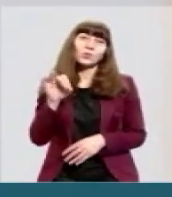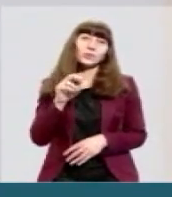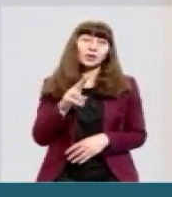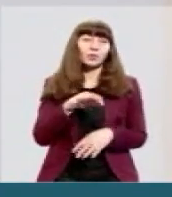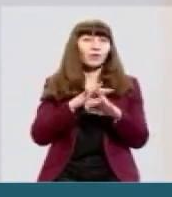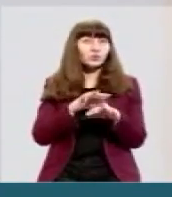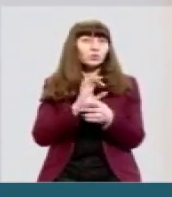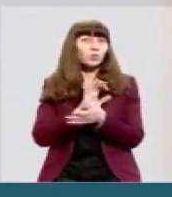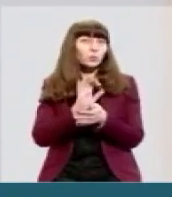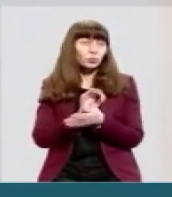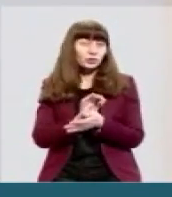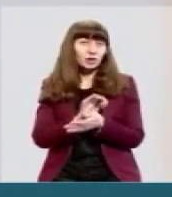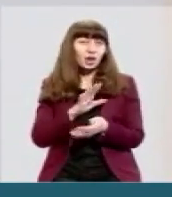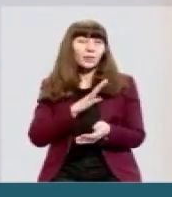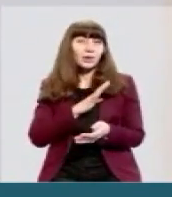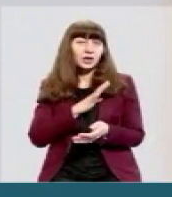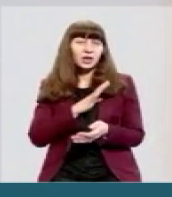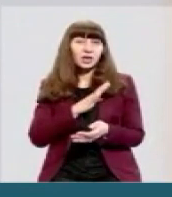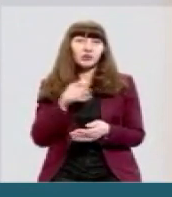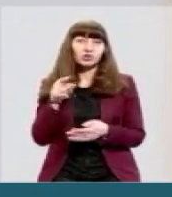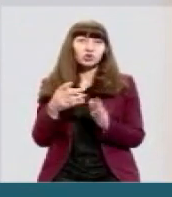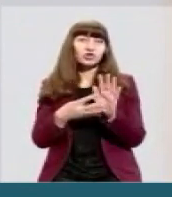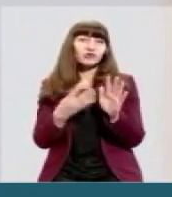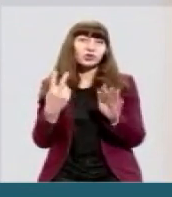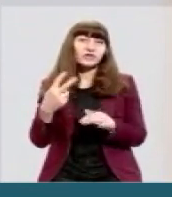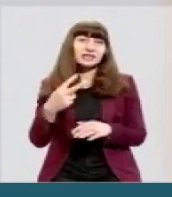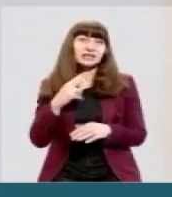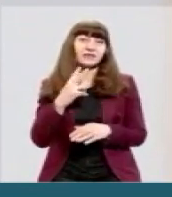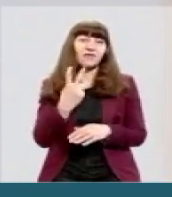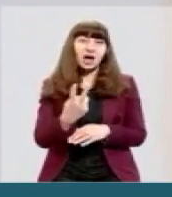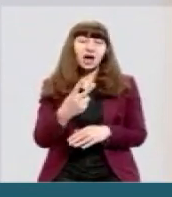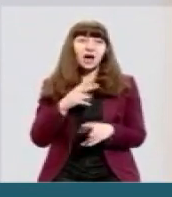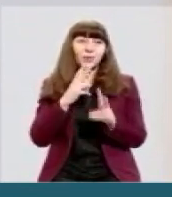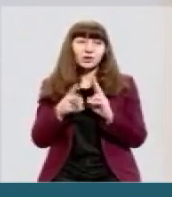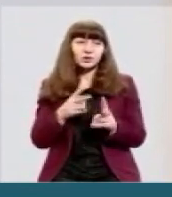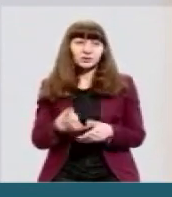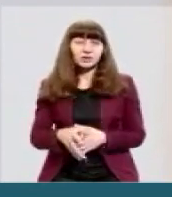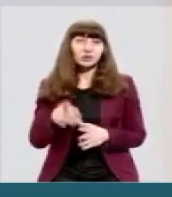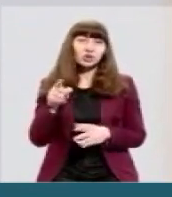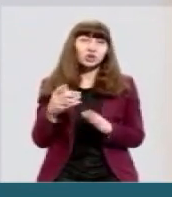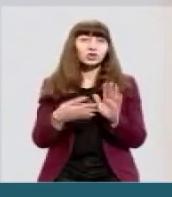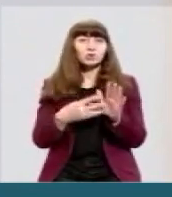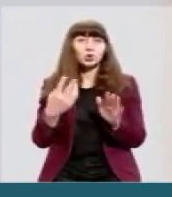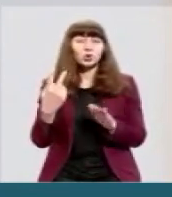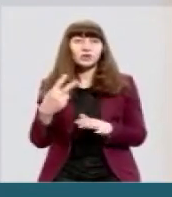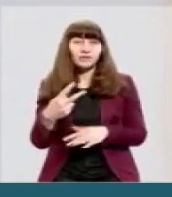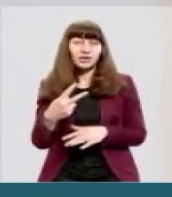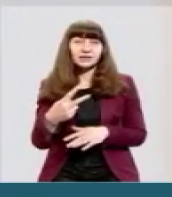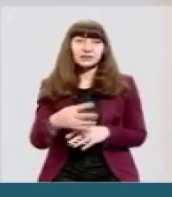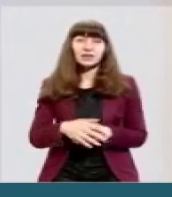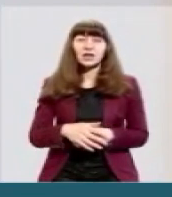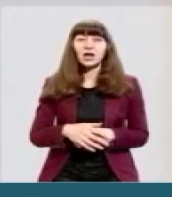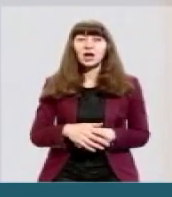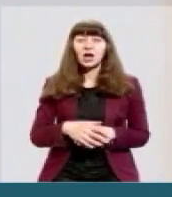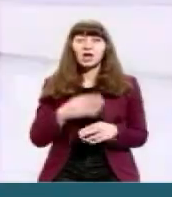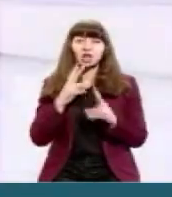бытовых отходов было принято 1922 обращения, 1872 обращения закрыто, 50 находятся в работе. Соответствующую